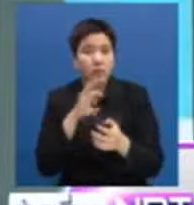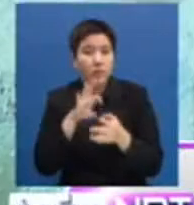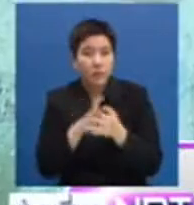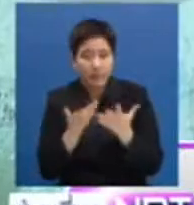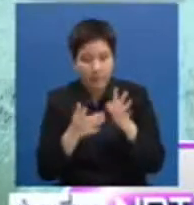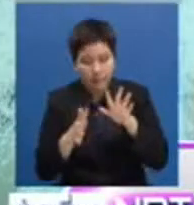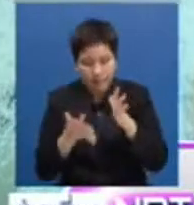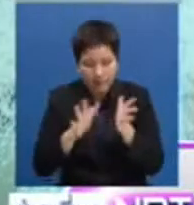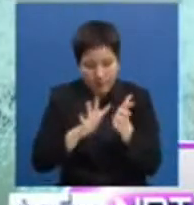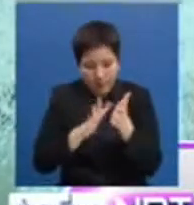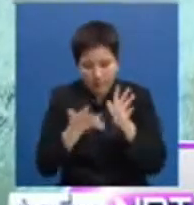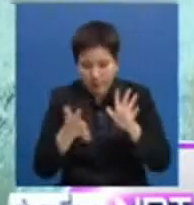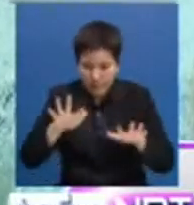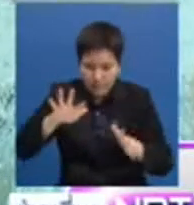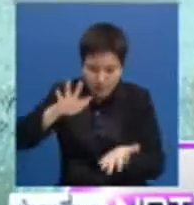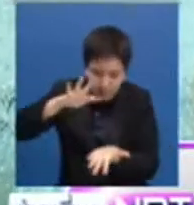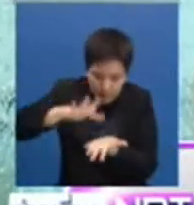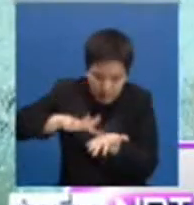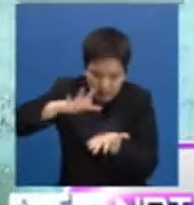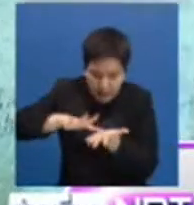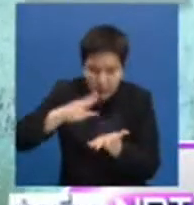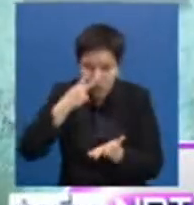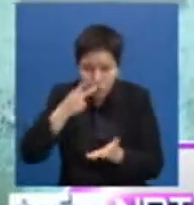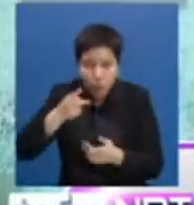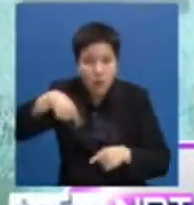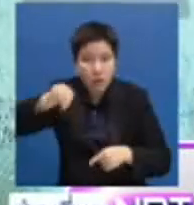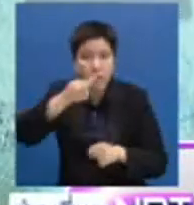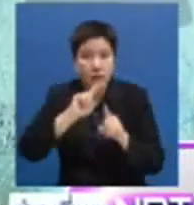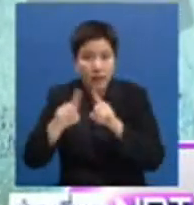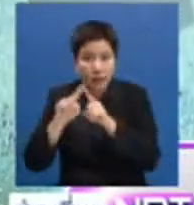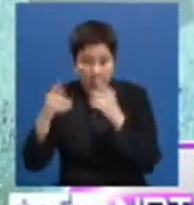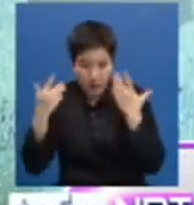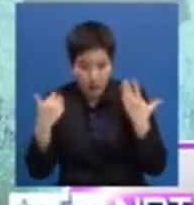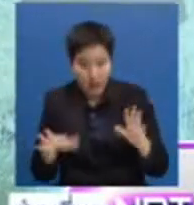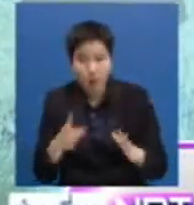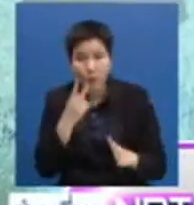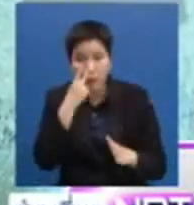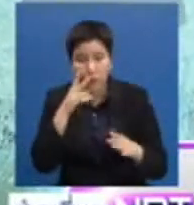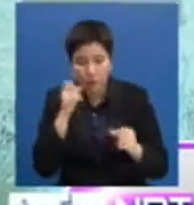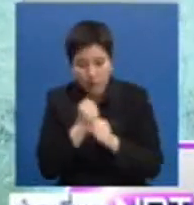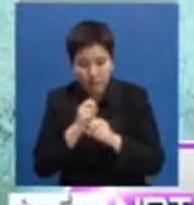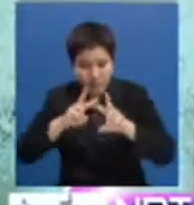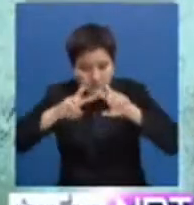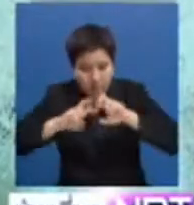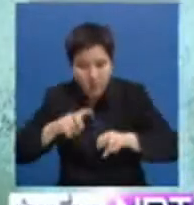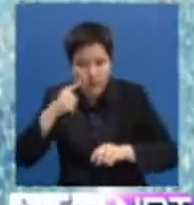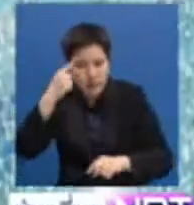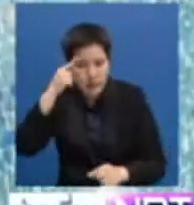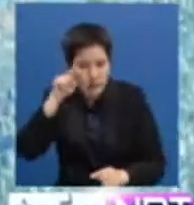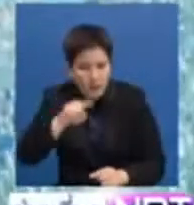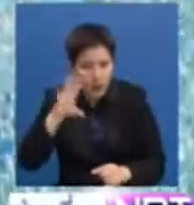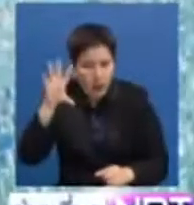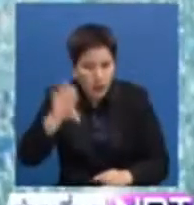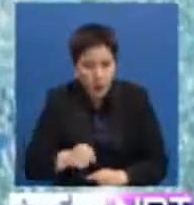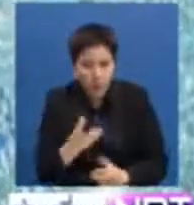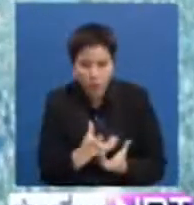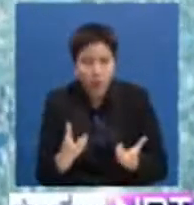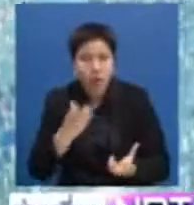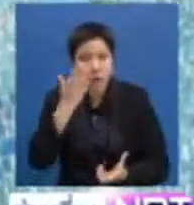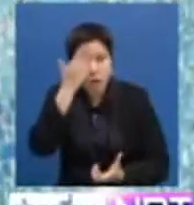เพื่อตรวจสอบหารอยนิ้วมือแฝงของคนร้ายและจะทำการสืบสวนสอบสวนว่าคนร้ายประสงค์ทรัพย์หรือเป็นการข่ม